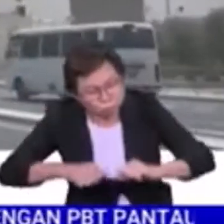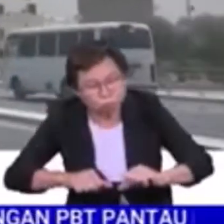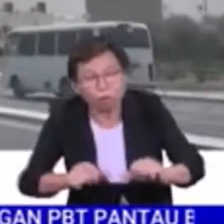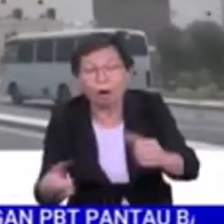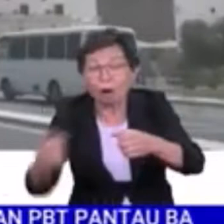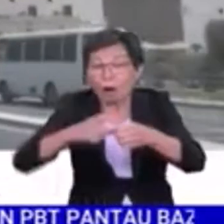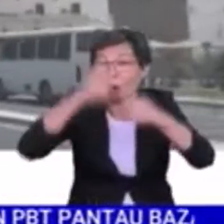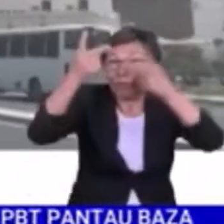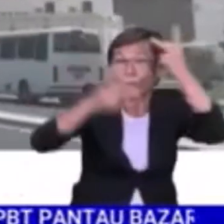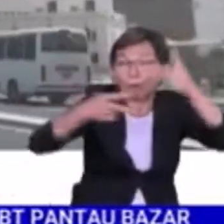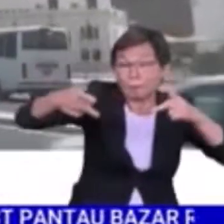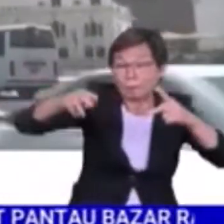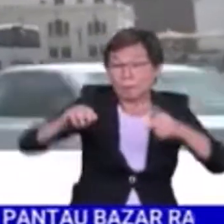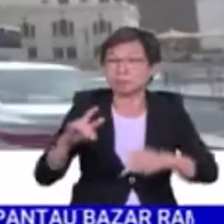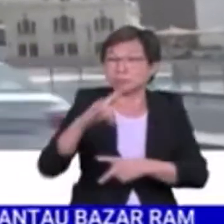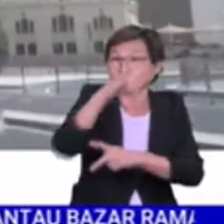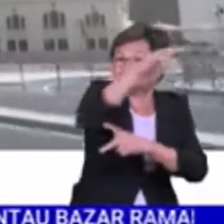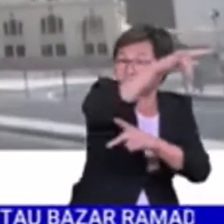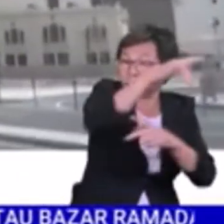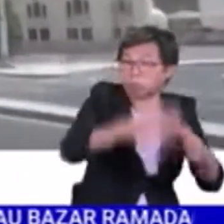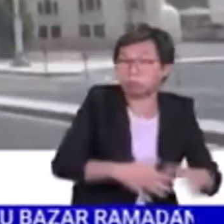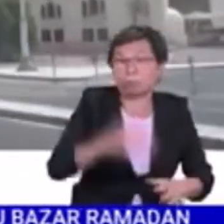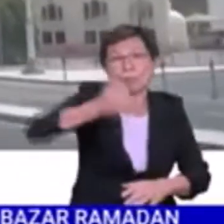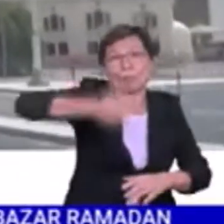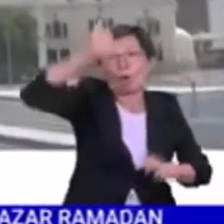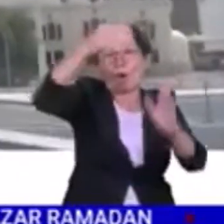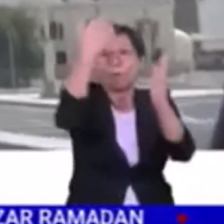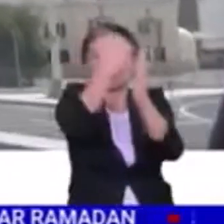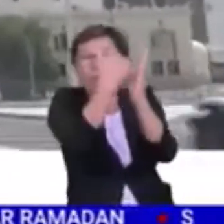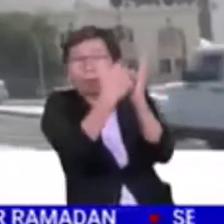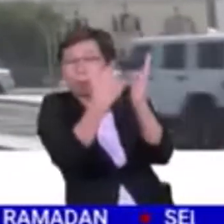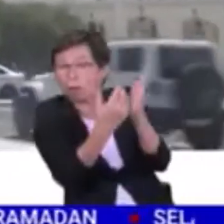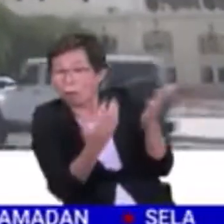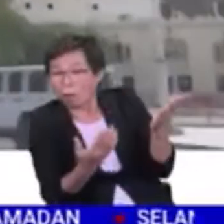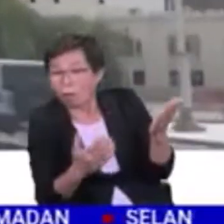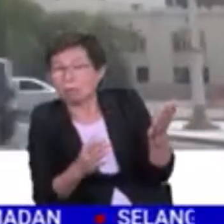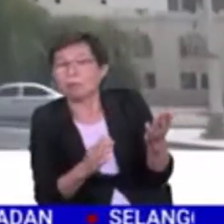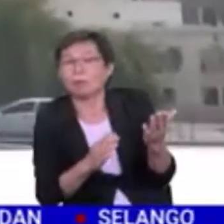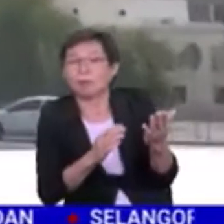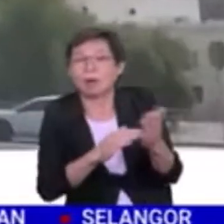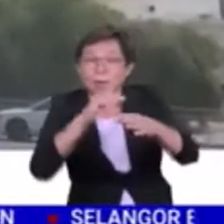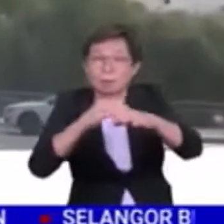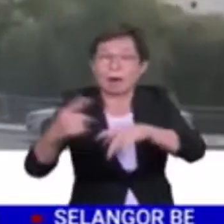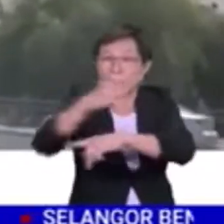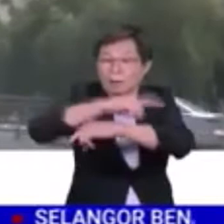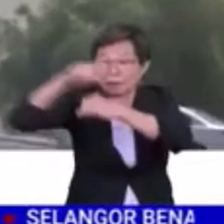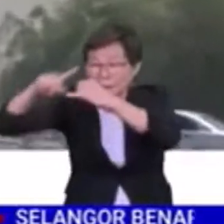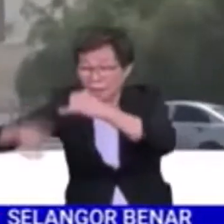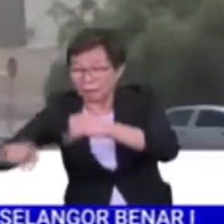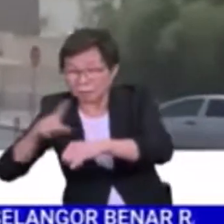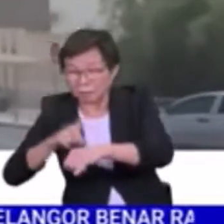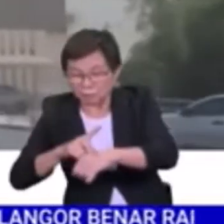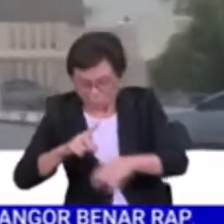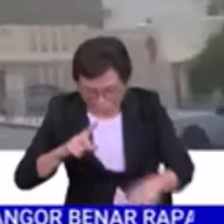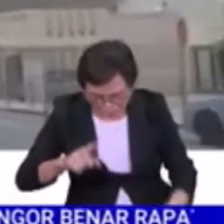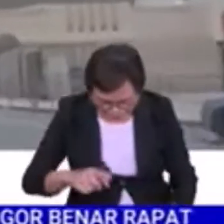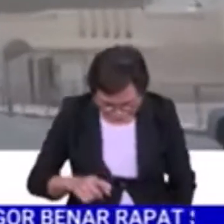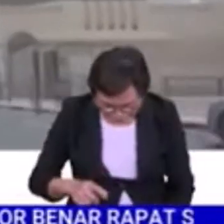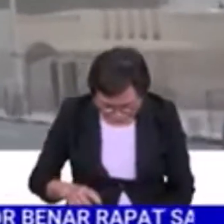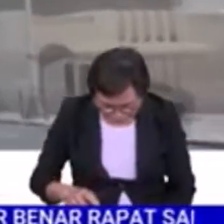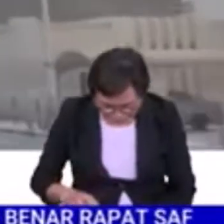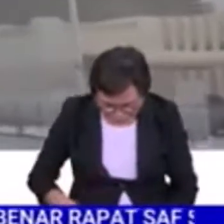Berhubung lawatan rasmi Perdana Menteri pula, kemuncak acara adalah menghadap Amir Qatar pada hari terakhir di Amiri Diwan.